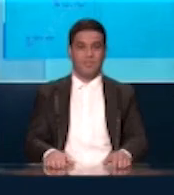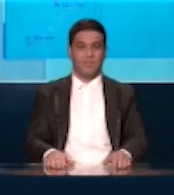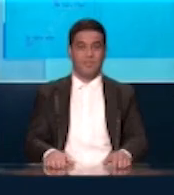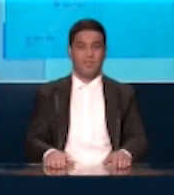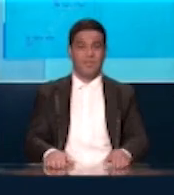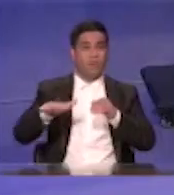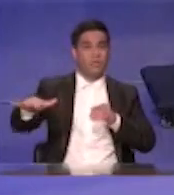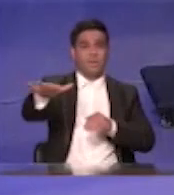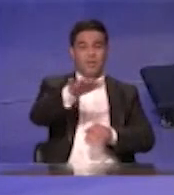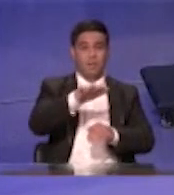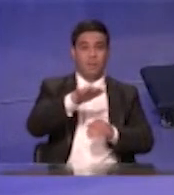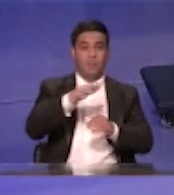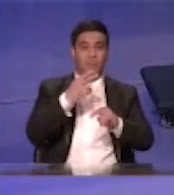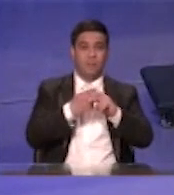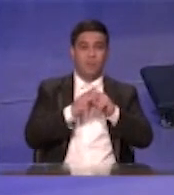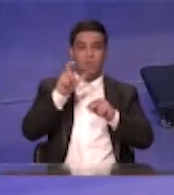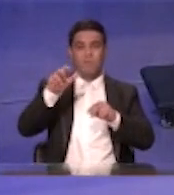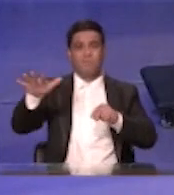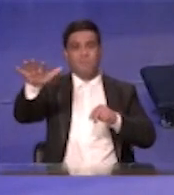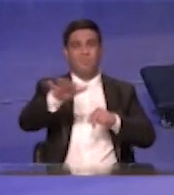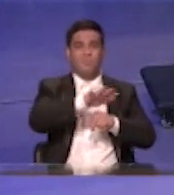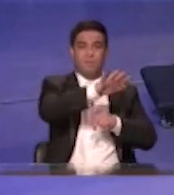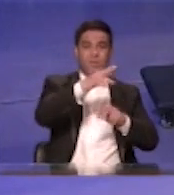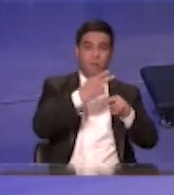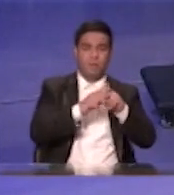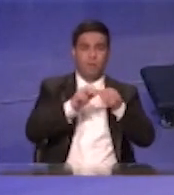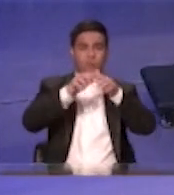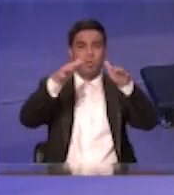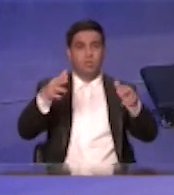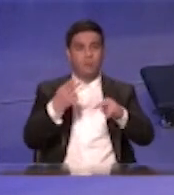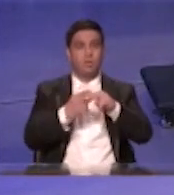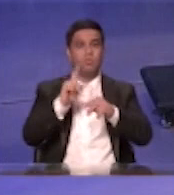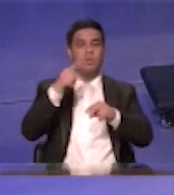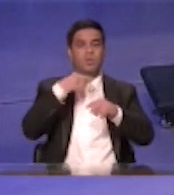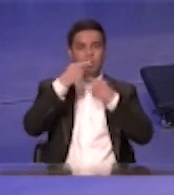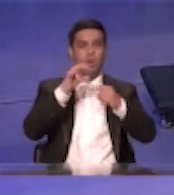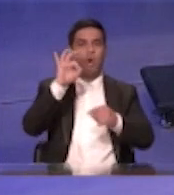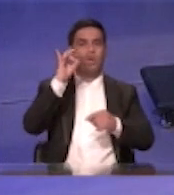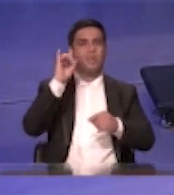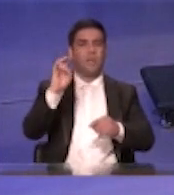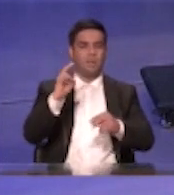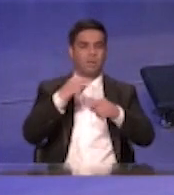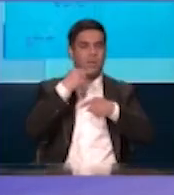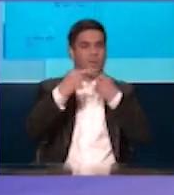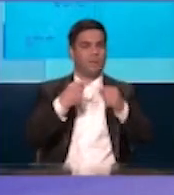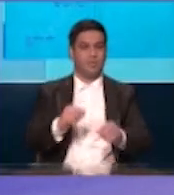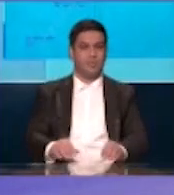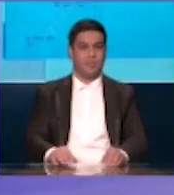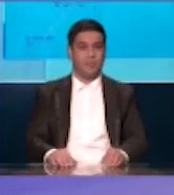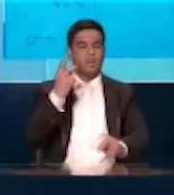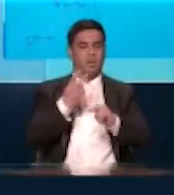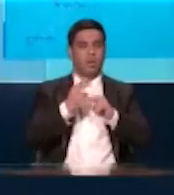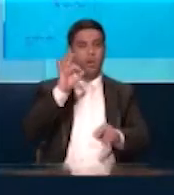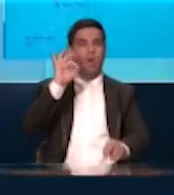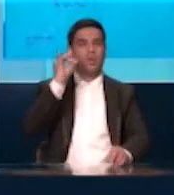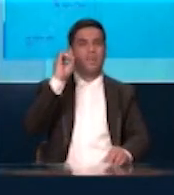Tinch okeanining janubiy, g'arbiy va markaziy qismlarida sochilib yotgan orollardan iborat bo'lgan hudud Okeaniya deb aytiladi. Nima